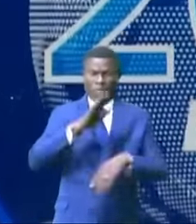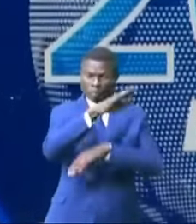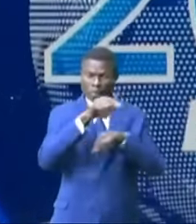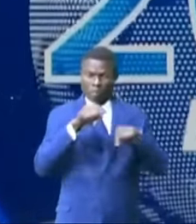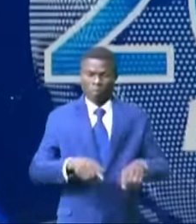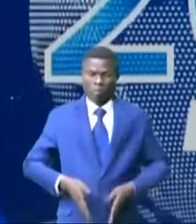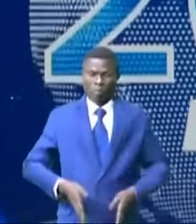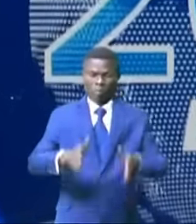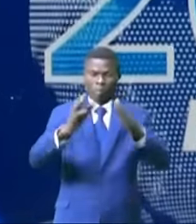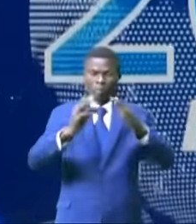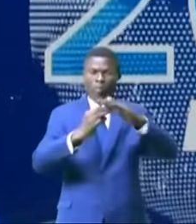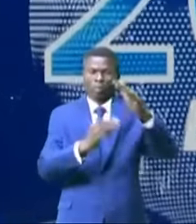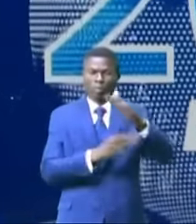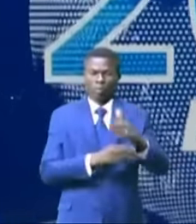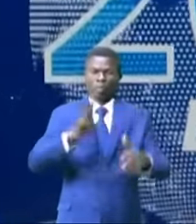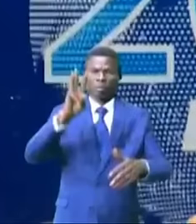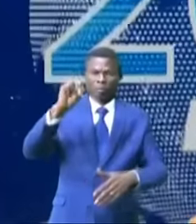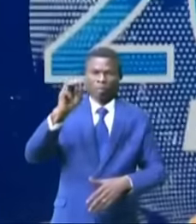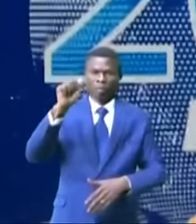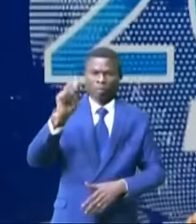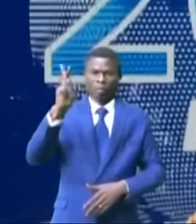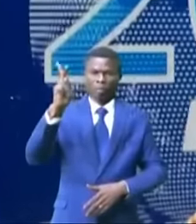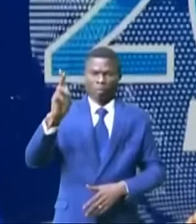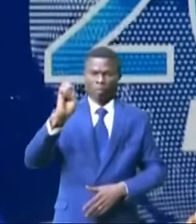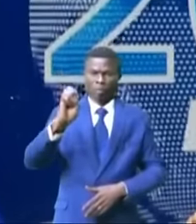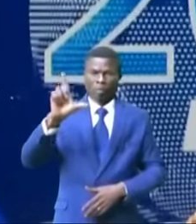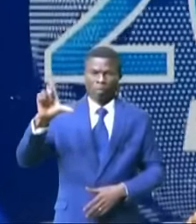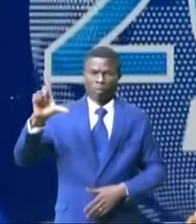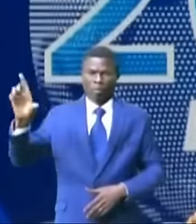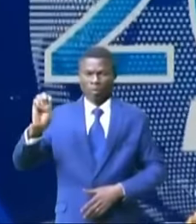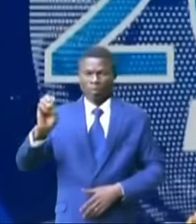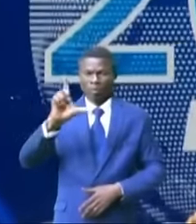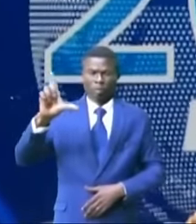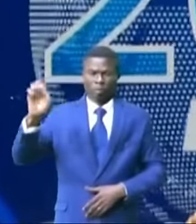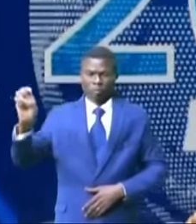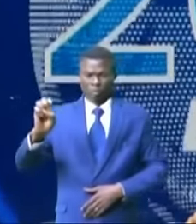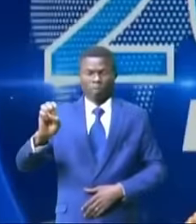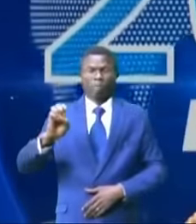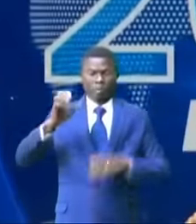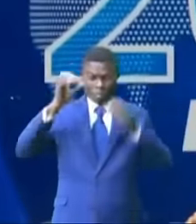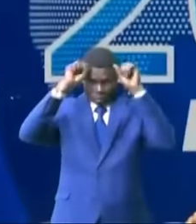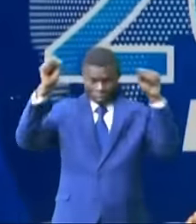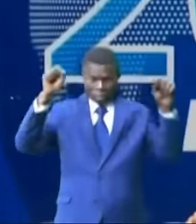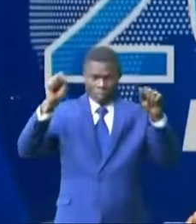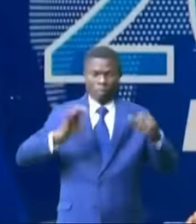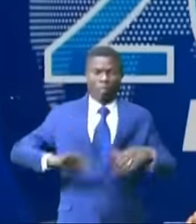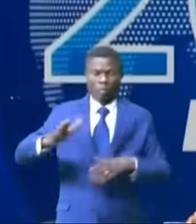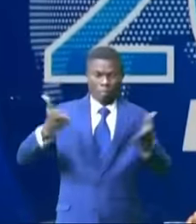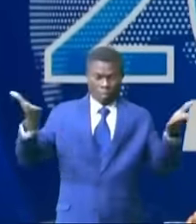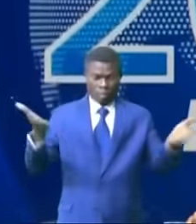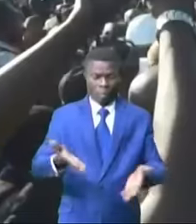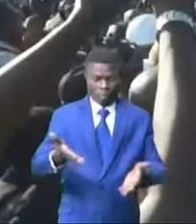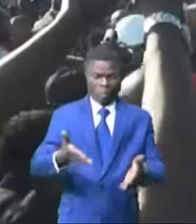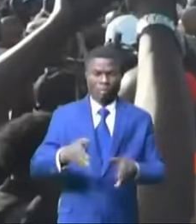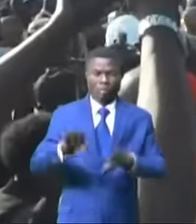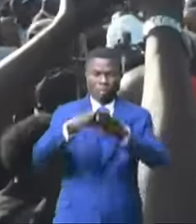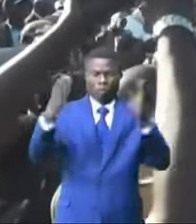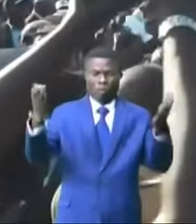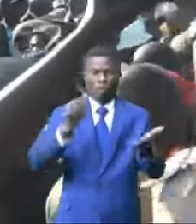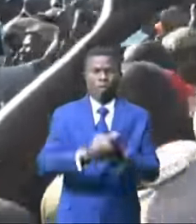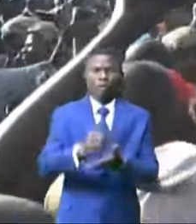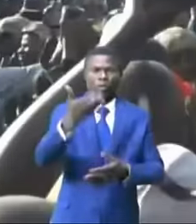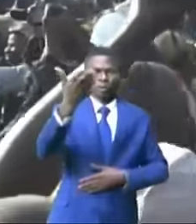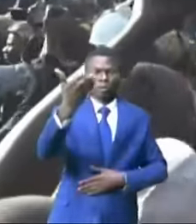sur la rivière Makelele au Kanluka a reçu la visite du président de la République. Regardez.